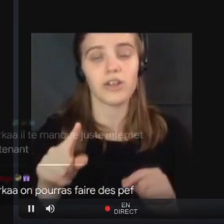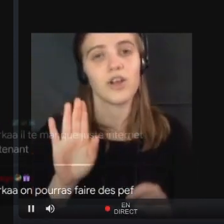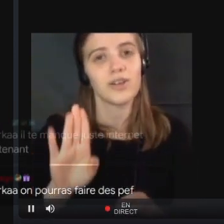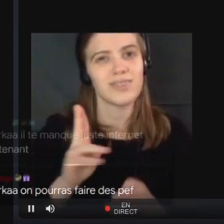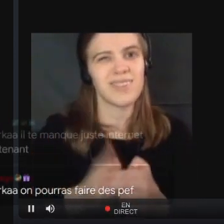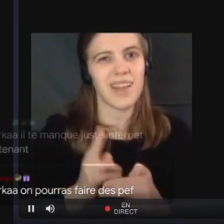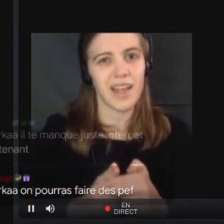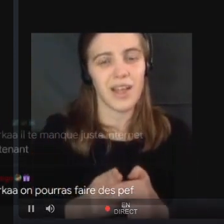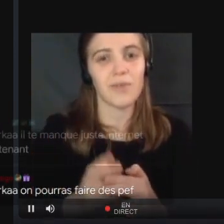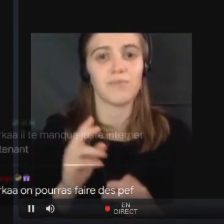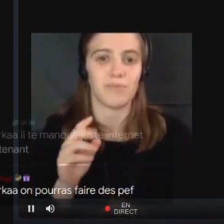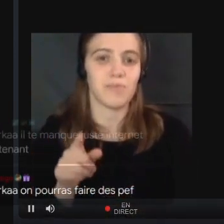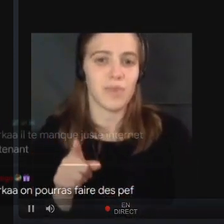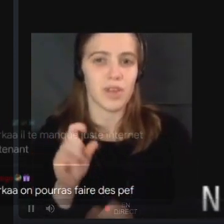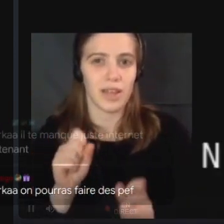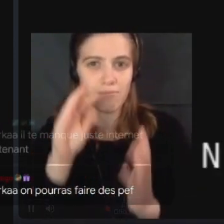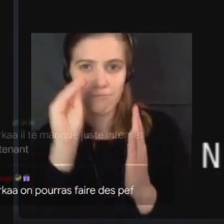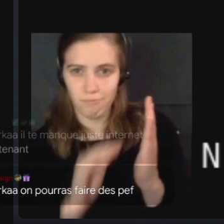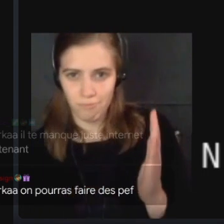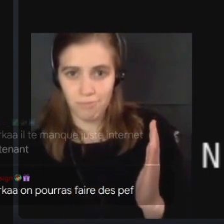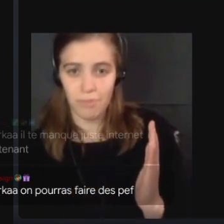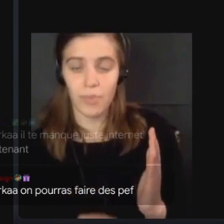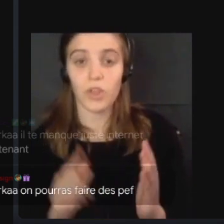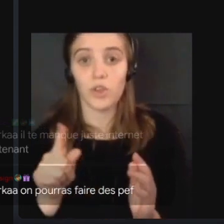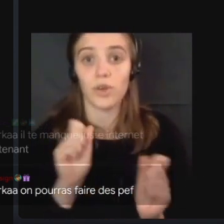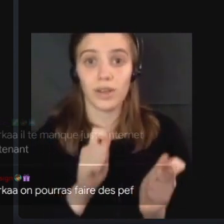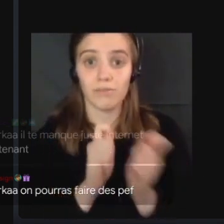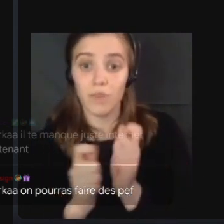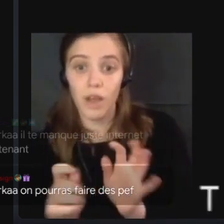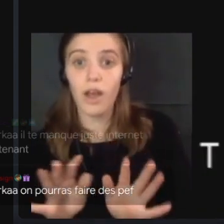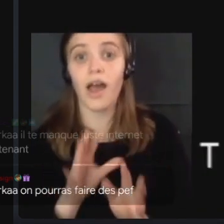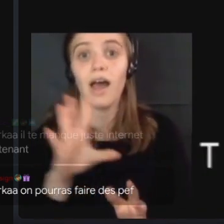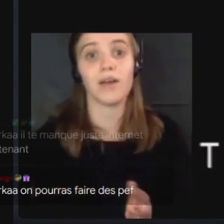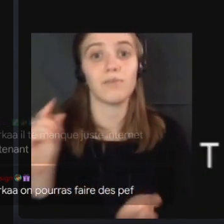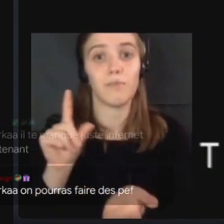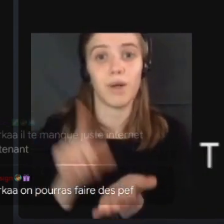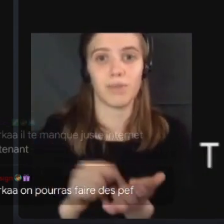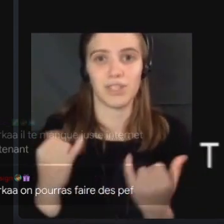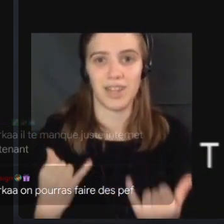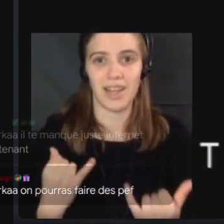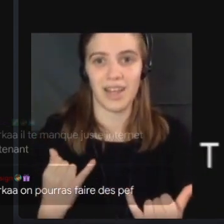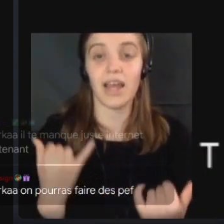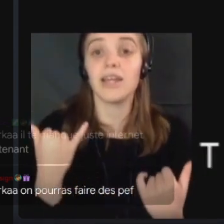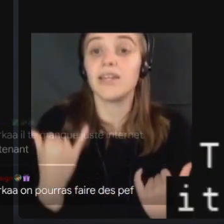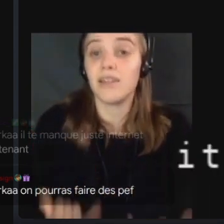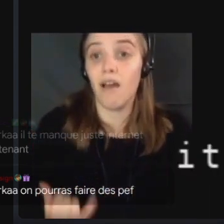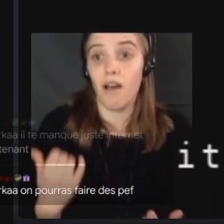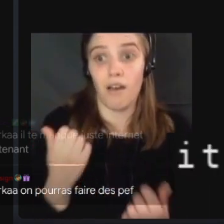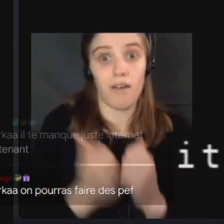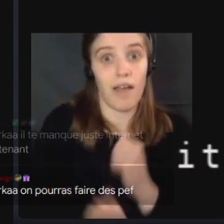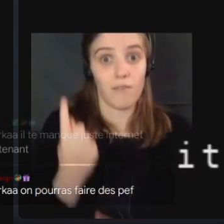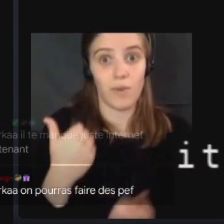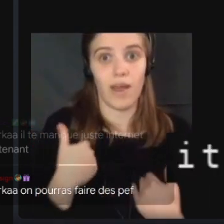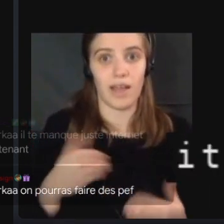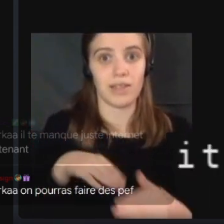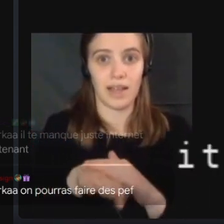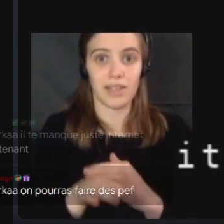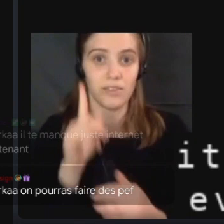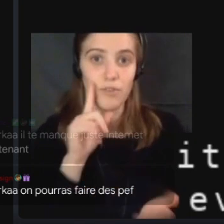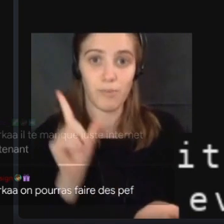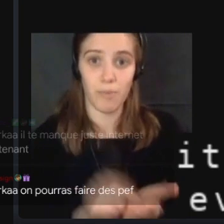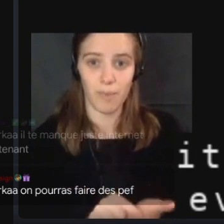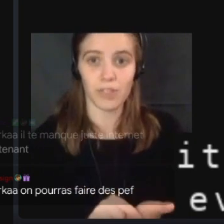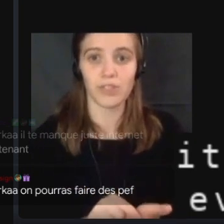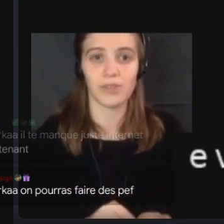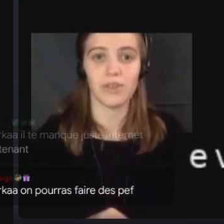file. Then you can remix and publish it today, since we're now giving Non, c'est cool, ils ont vraiment axé leur travail sur la